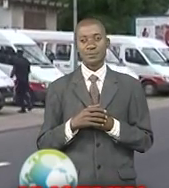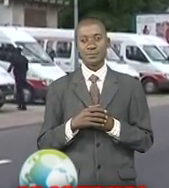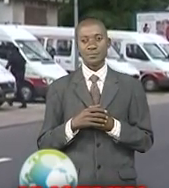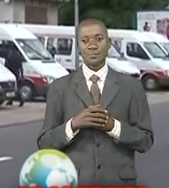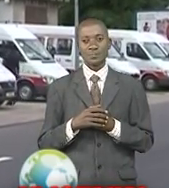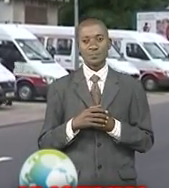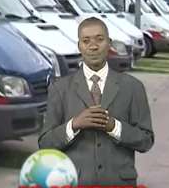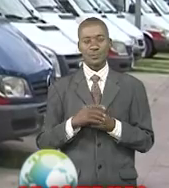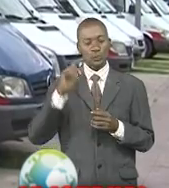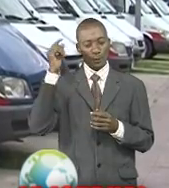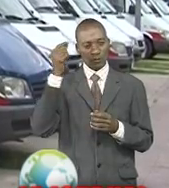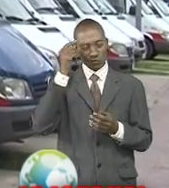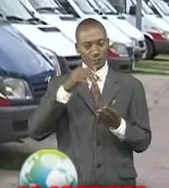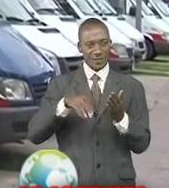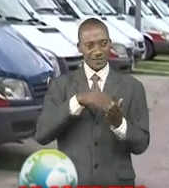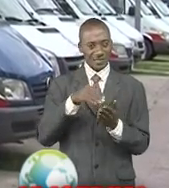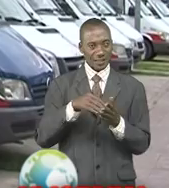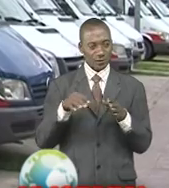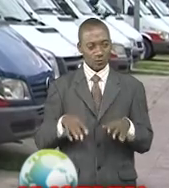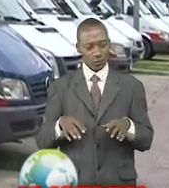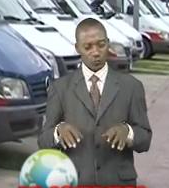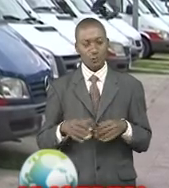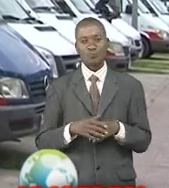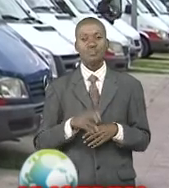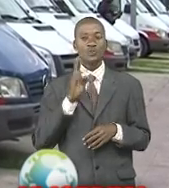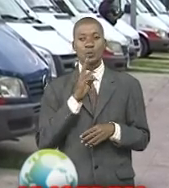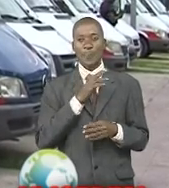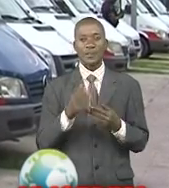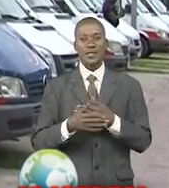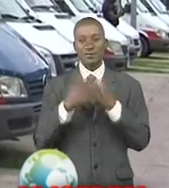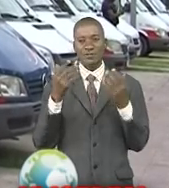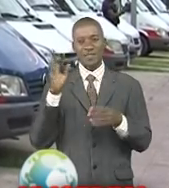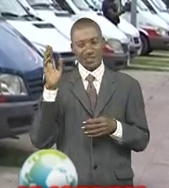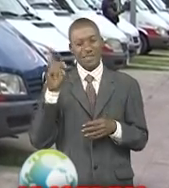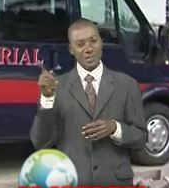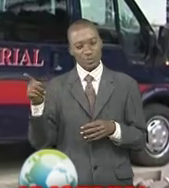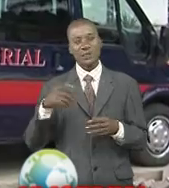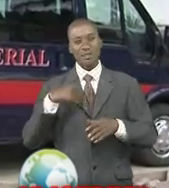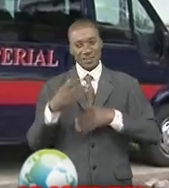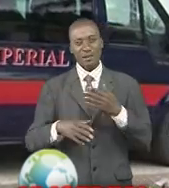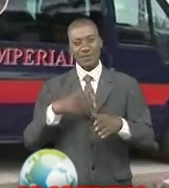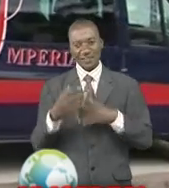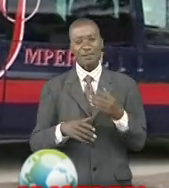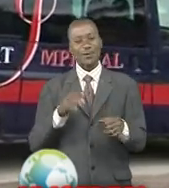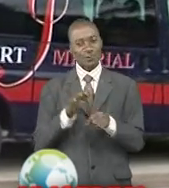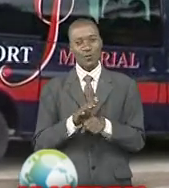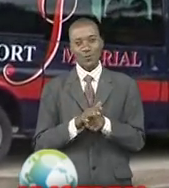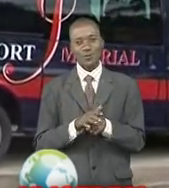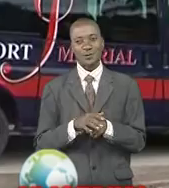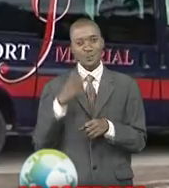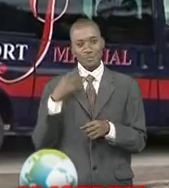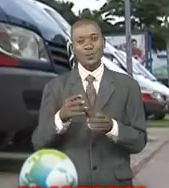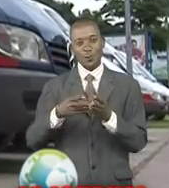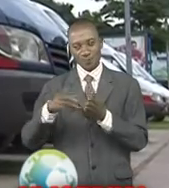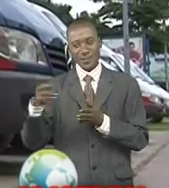Après le gouvernement central de la République et l'hôtel de ville de Kinshasa, aujourd'hui, l'heure est au tour des privés d'emboîter les pas dans la vision du chef de